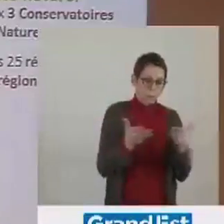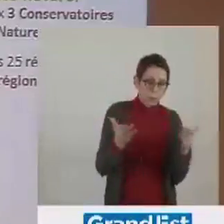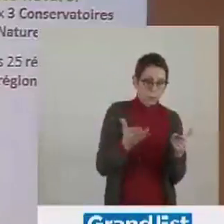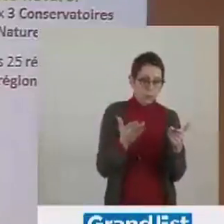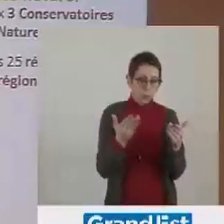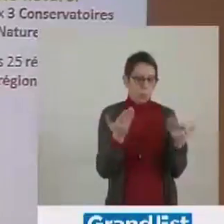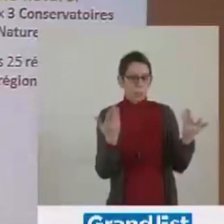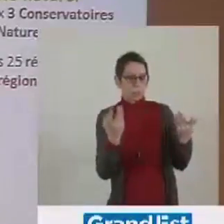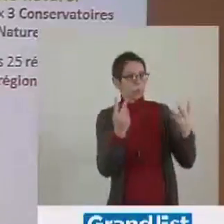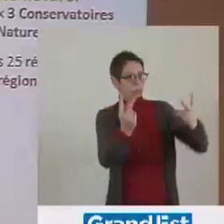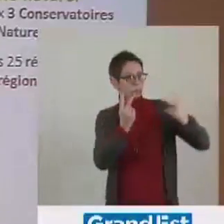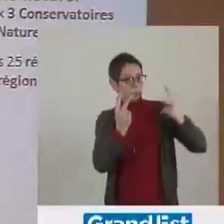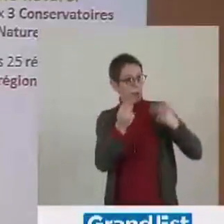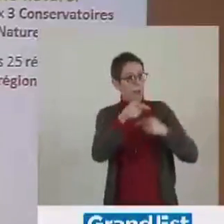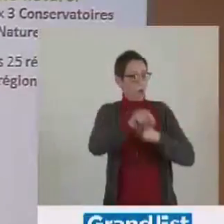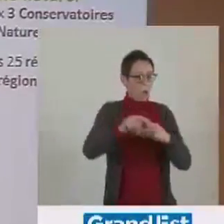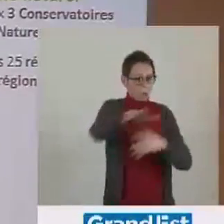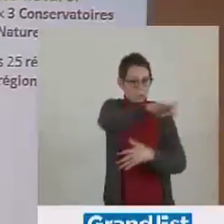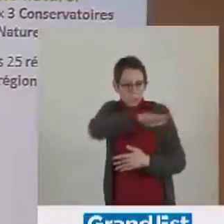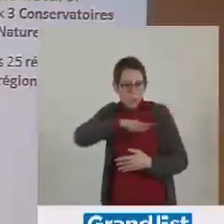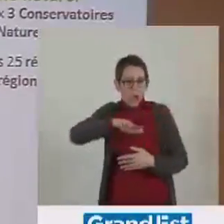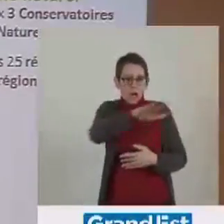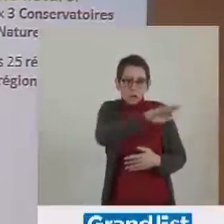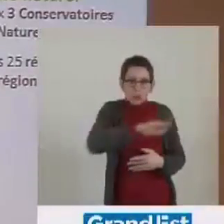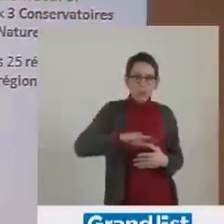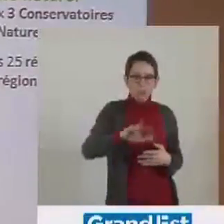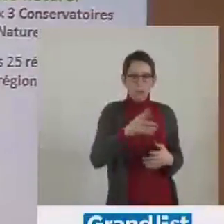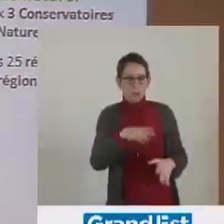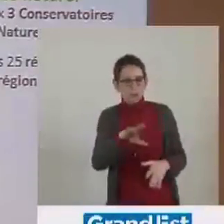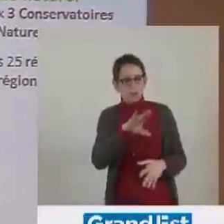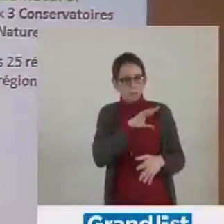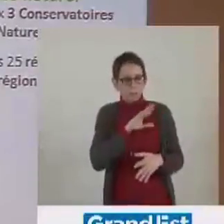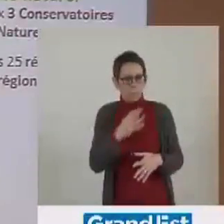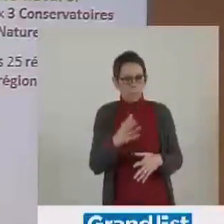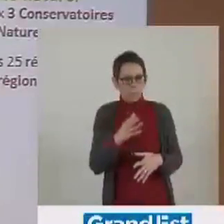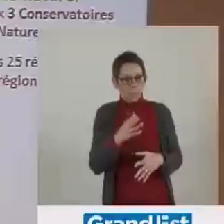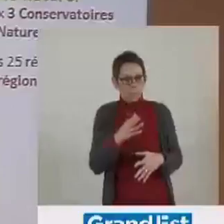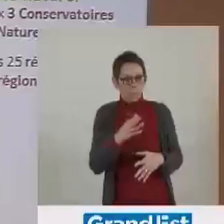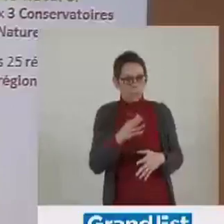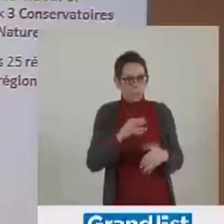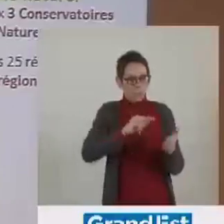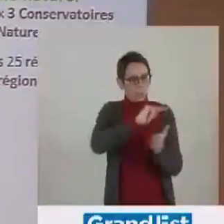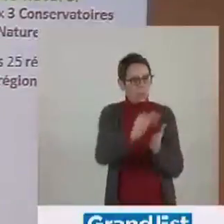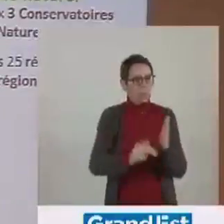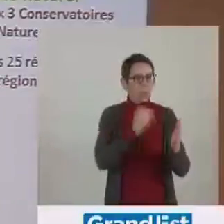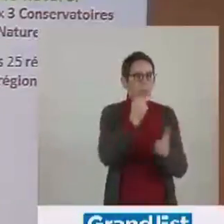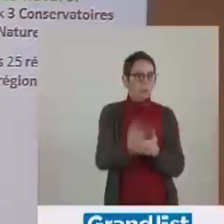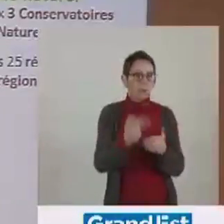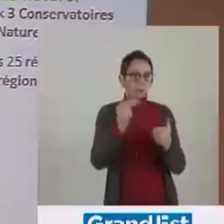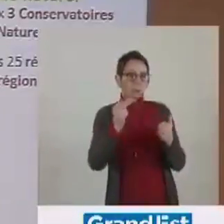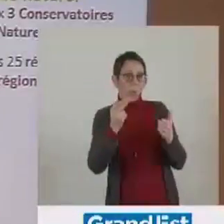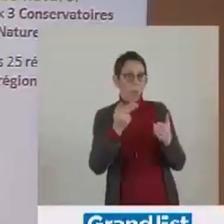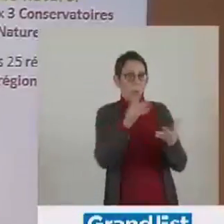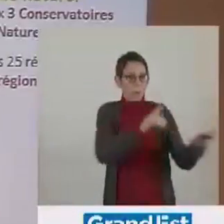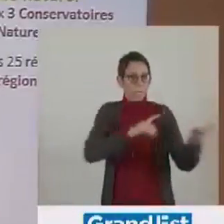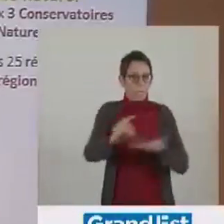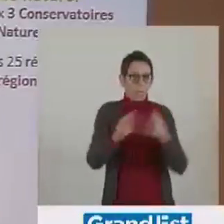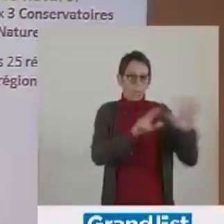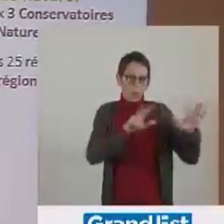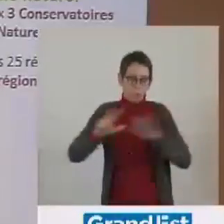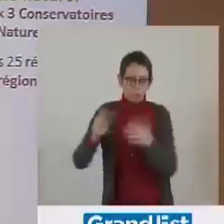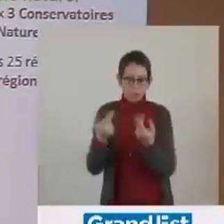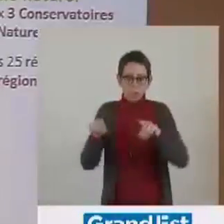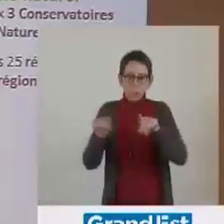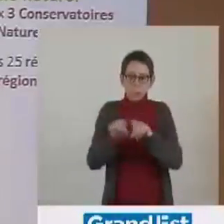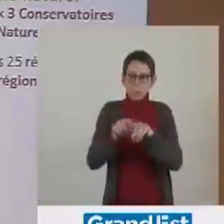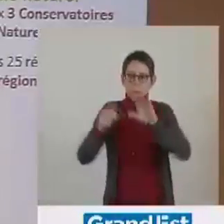espaces remarquables, bien entendu par le biais de la Convention Massif Vosges, mais aussi par le biais des 6 parcs naturels régionaux.